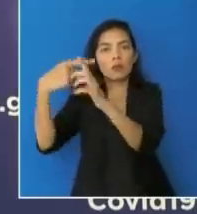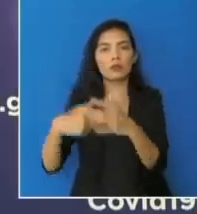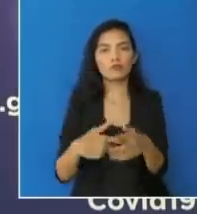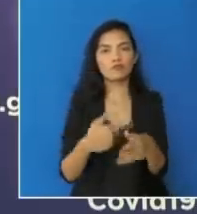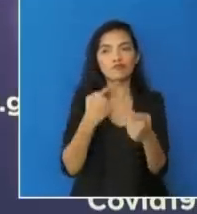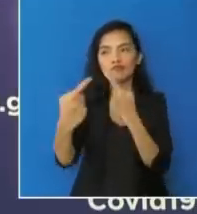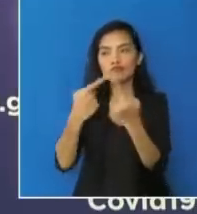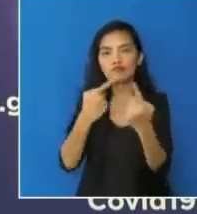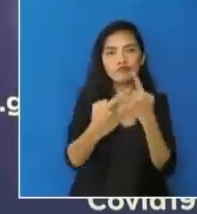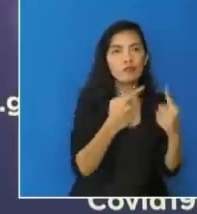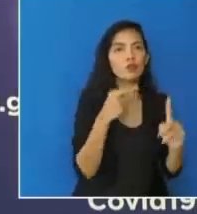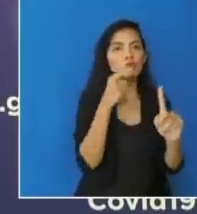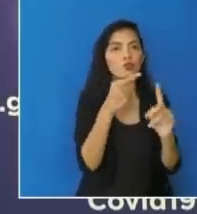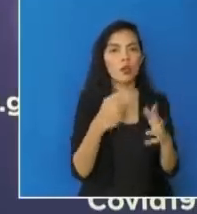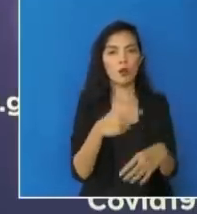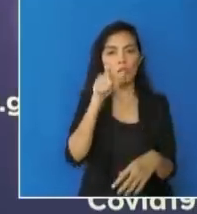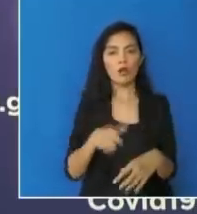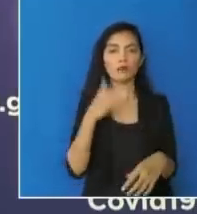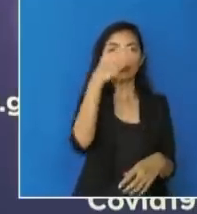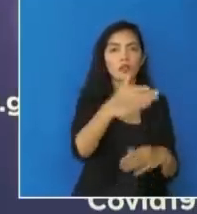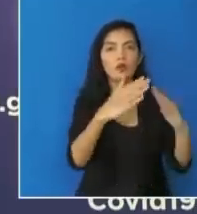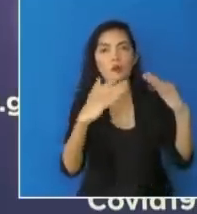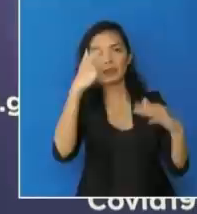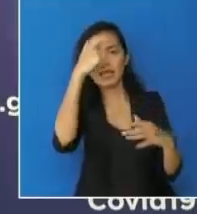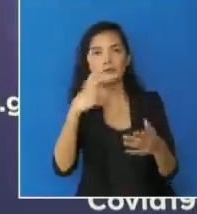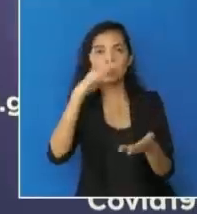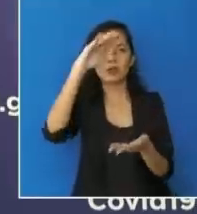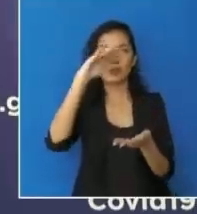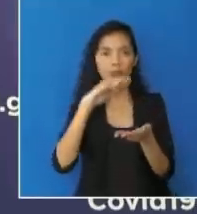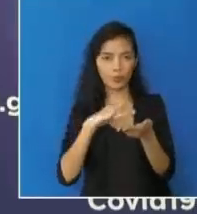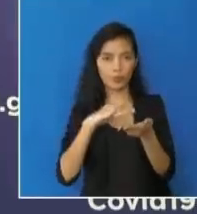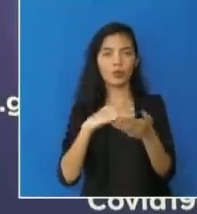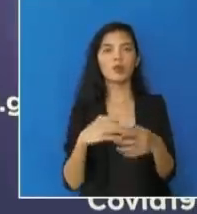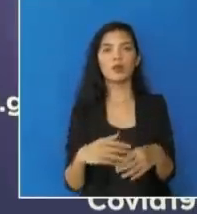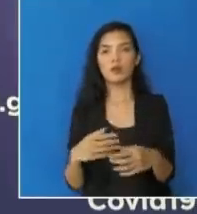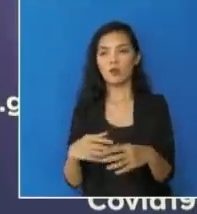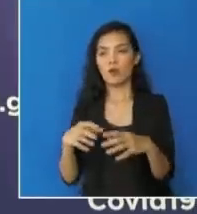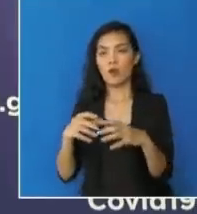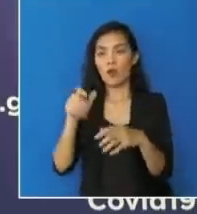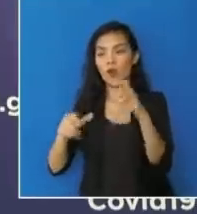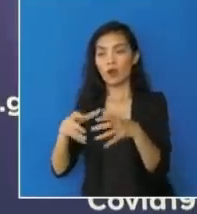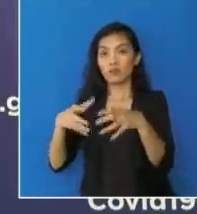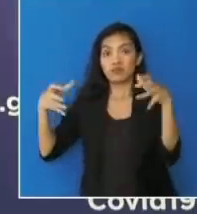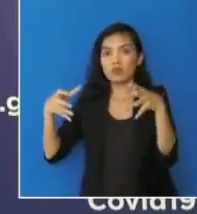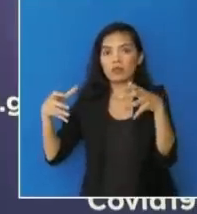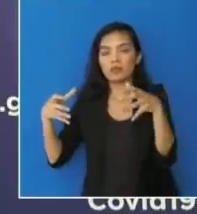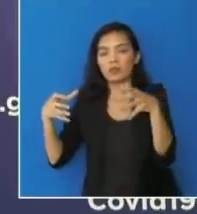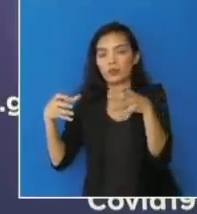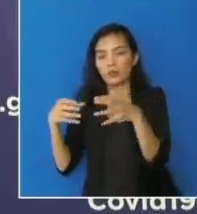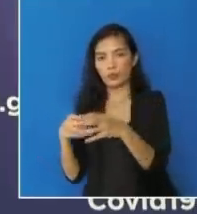untuk mengurangi kunjungan ke rumah sakit, mengurangi kerumunan di rumah sakit pada saat